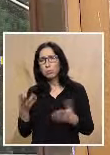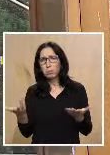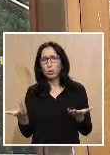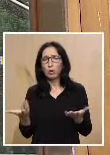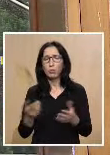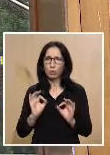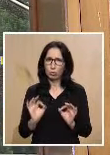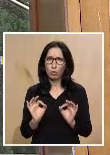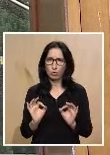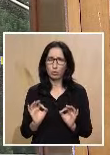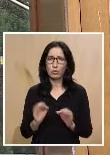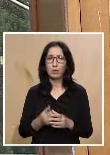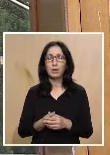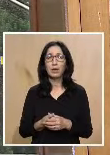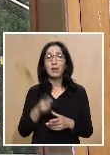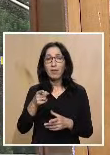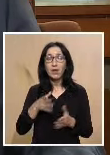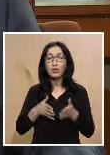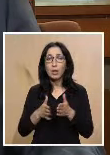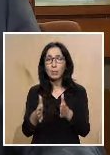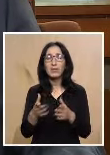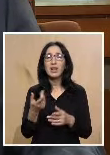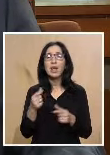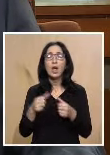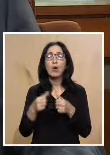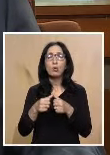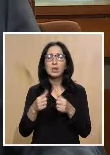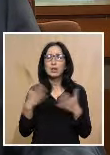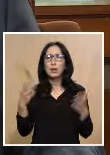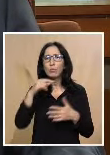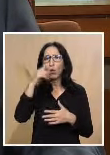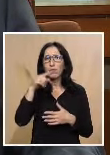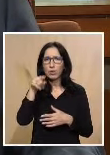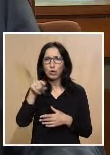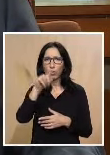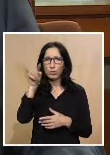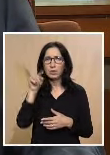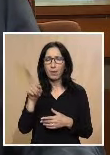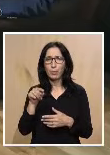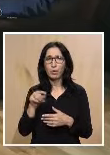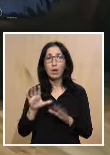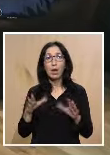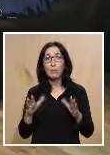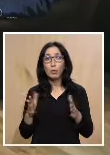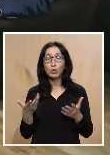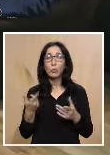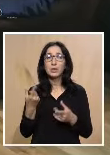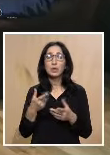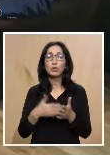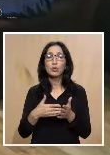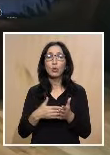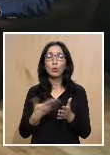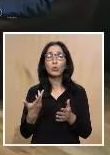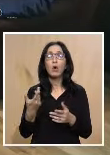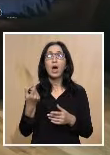Точно, точно така. Във вашето направление люцерната е много важен този въпрос и тази гледна точка. Може би, защото селекцията